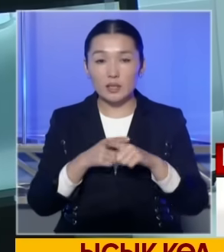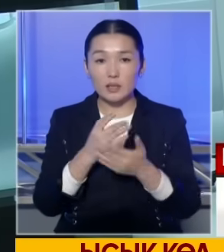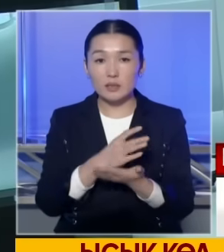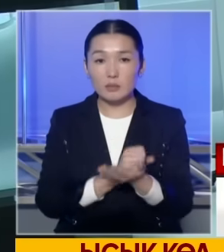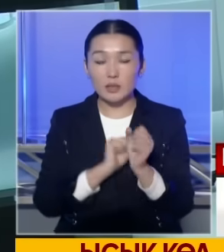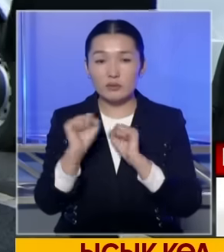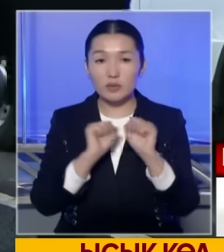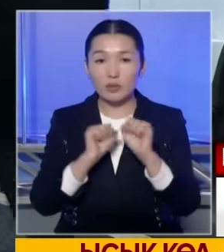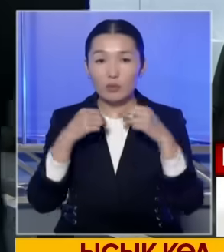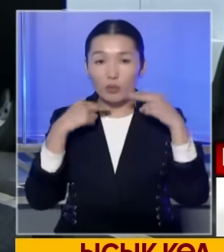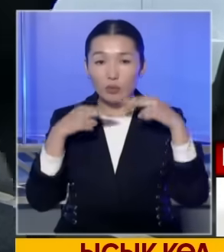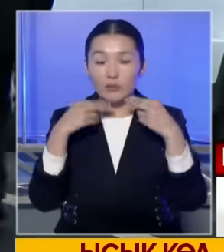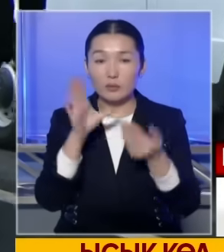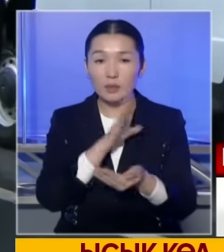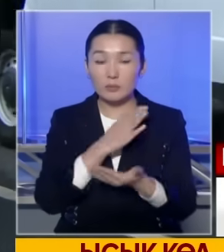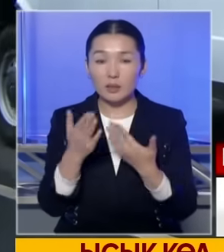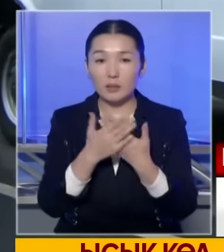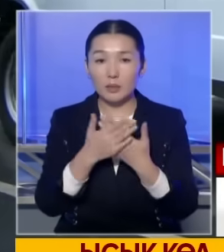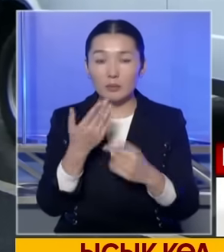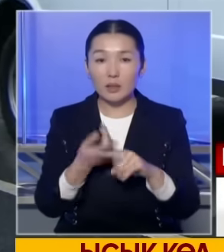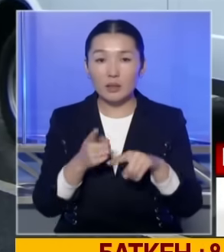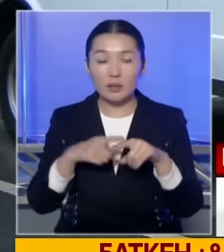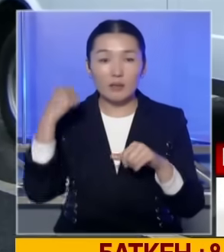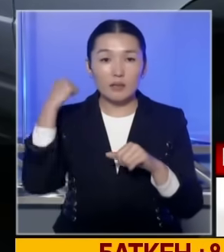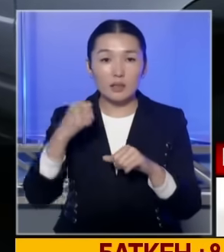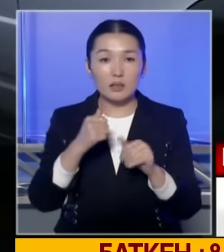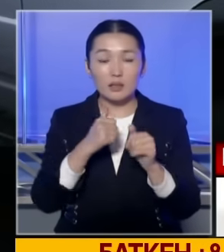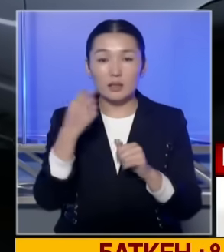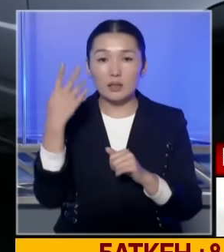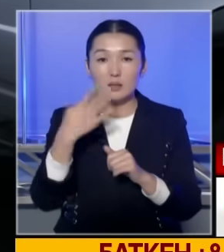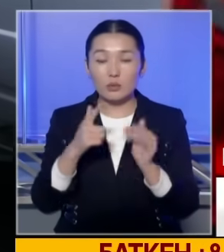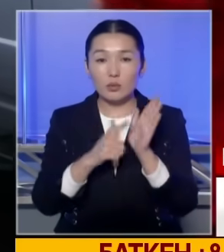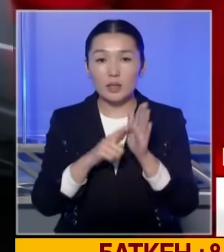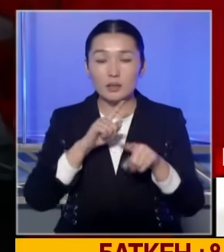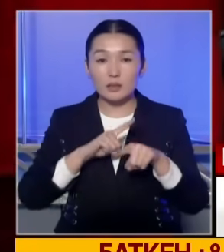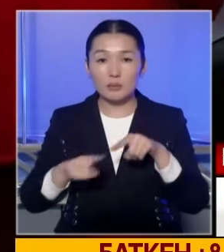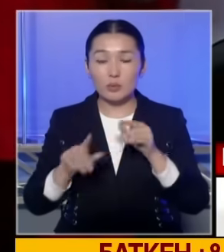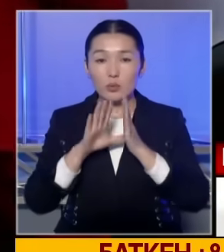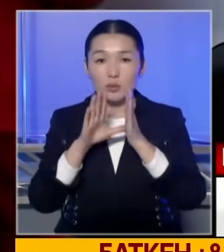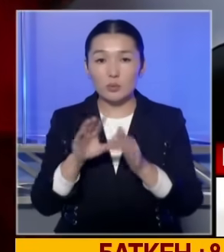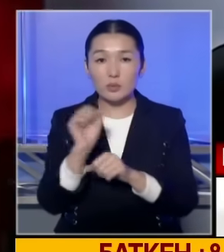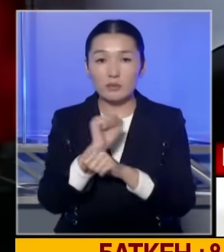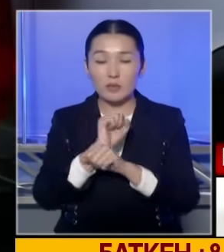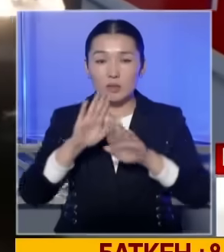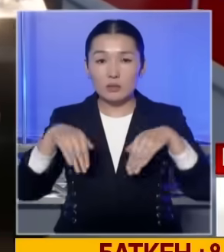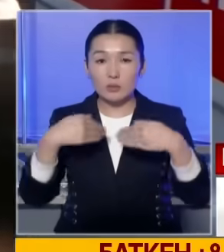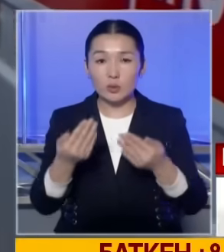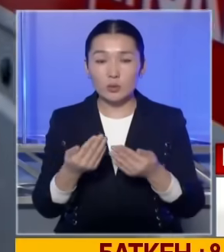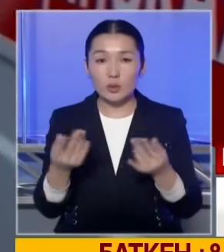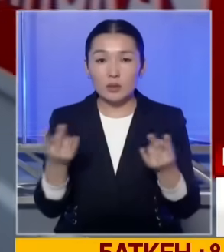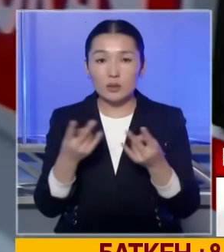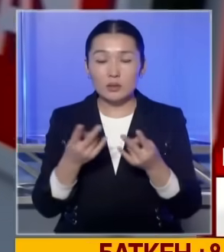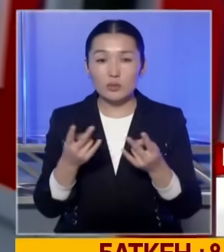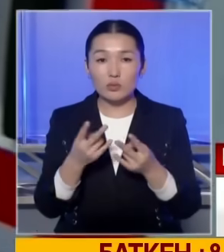бурулуп, акыркы мисал өткөн жумада 47 тез жардам жана 60 санитардык автотранспорт берилди. Келерки жылы унааларга болгон муктаждыкты